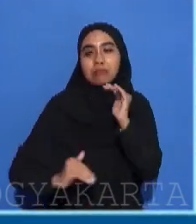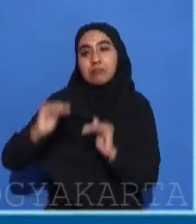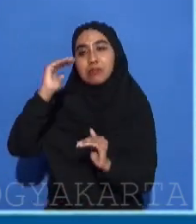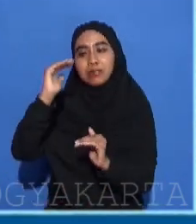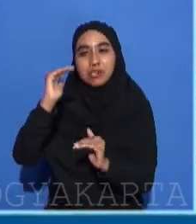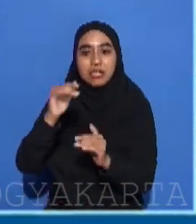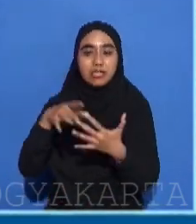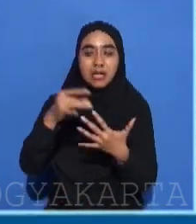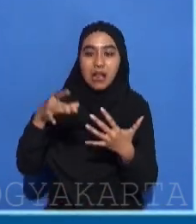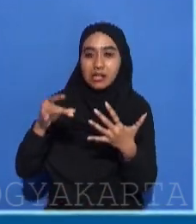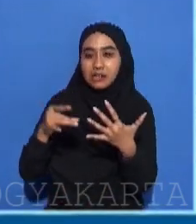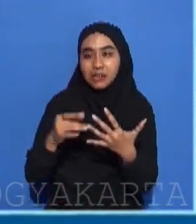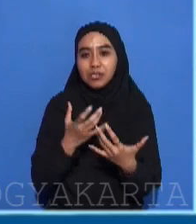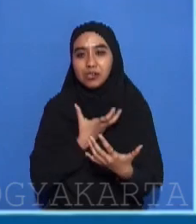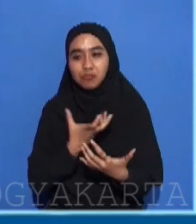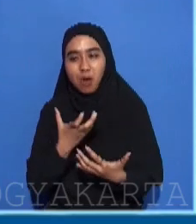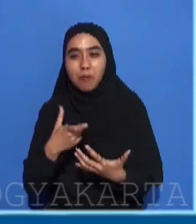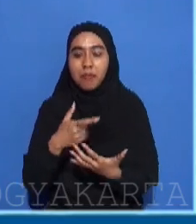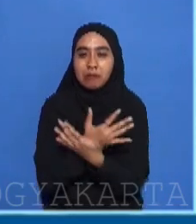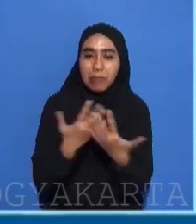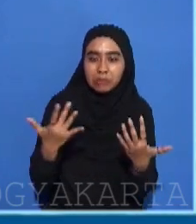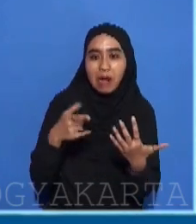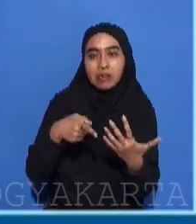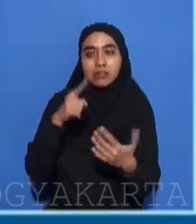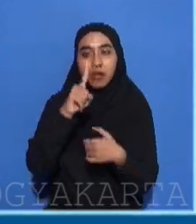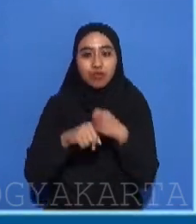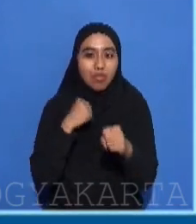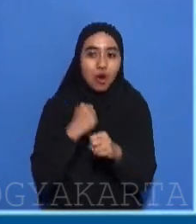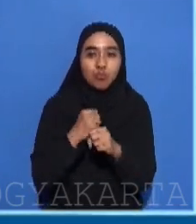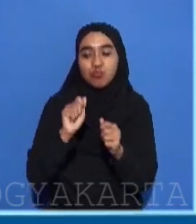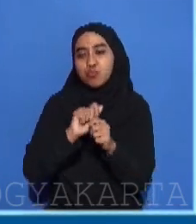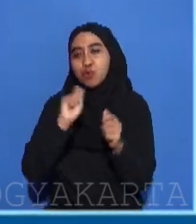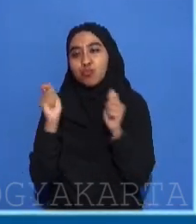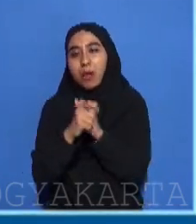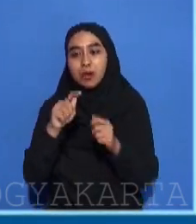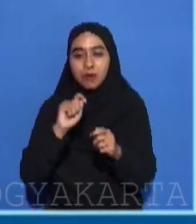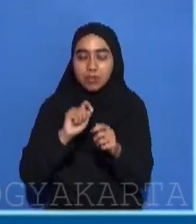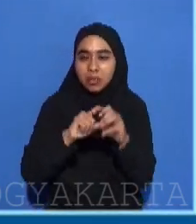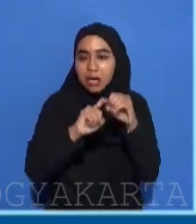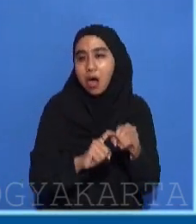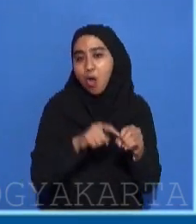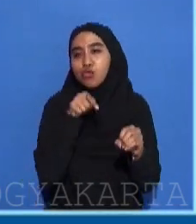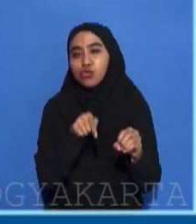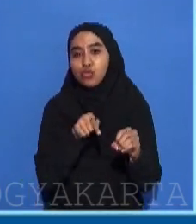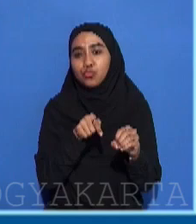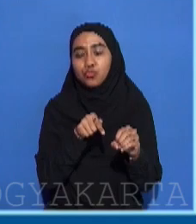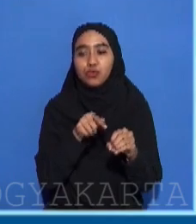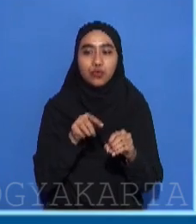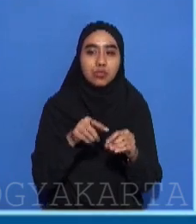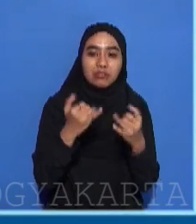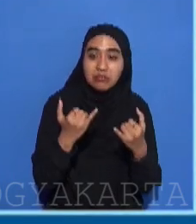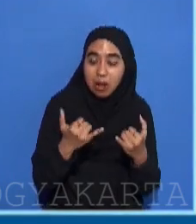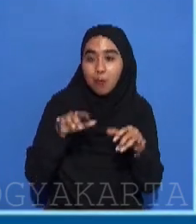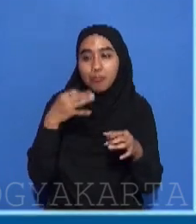hias ingkang dipun masyarakat saben tahun ug Ewa gumantung kalian jenis Engkang dipun datusaten